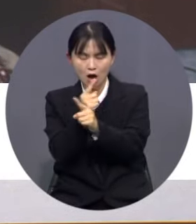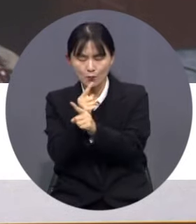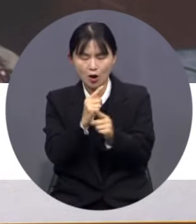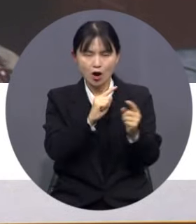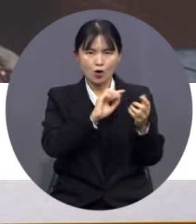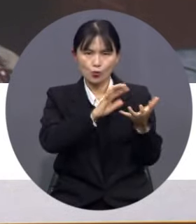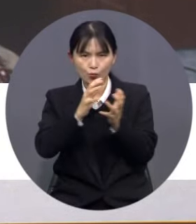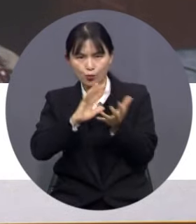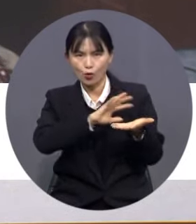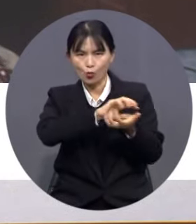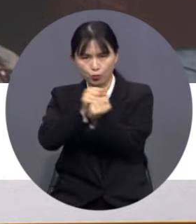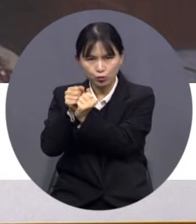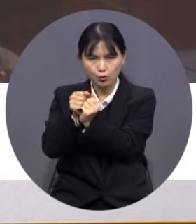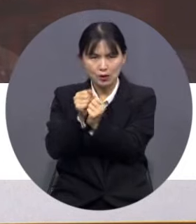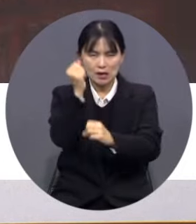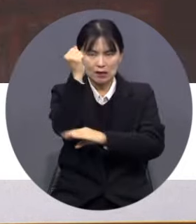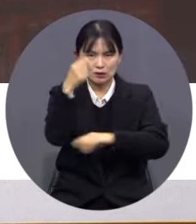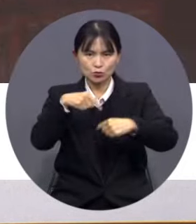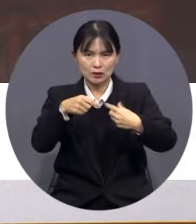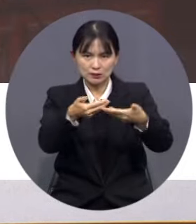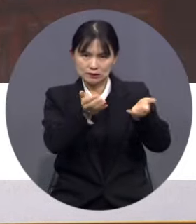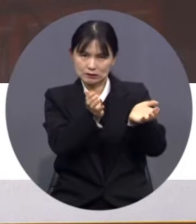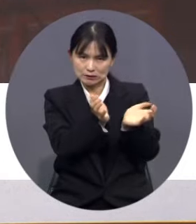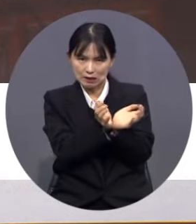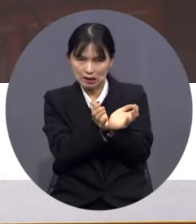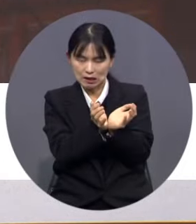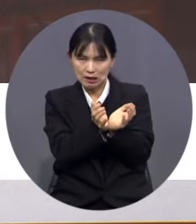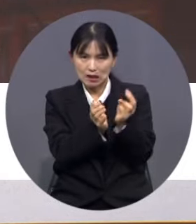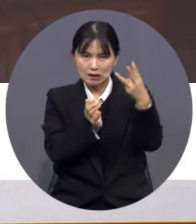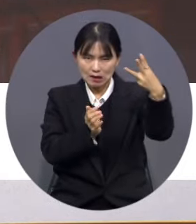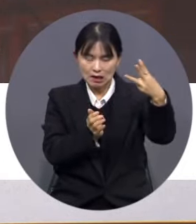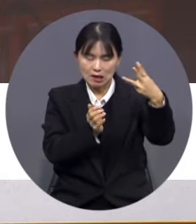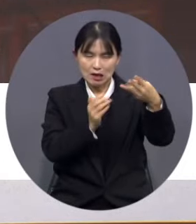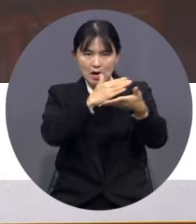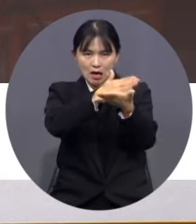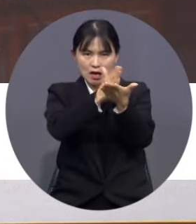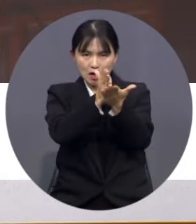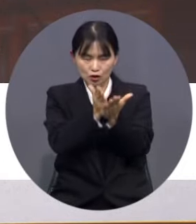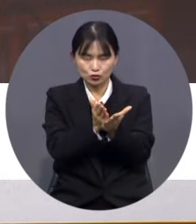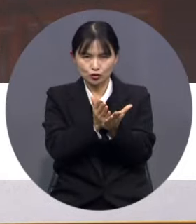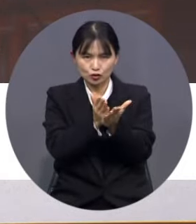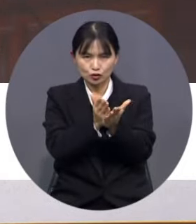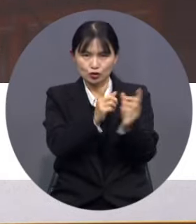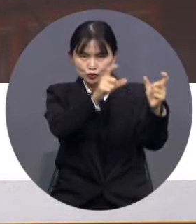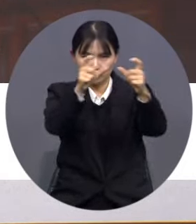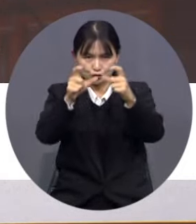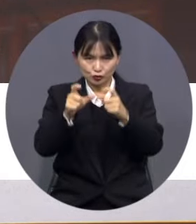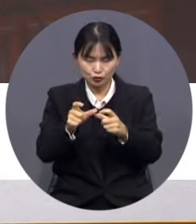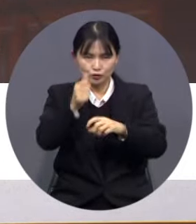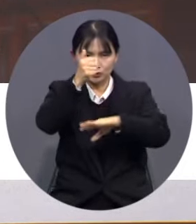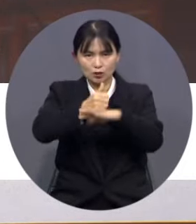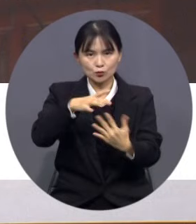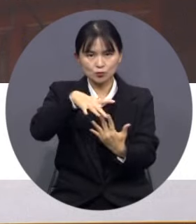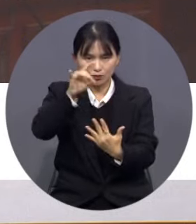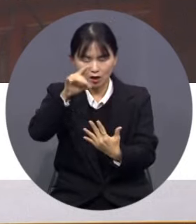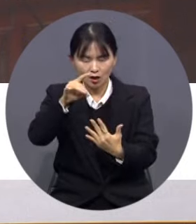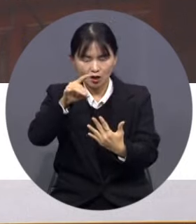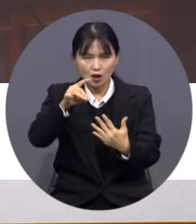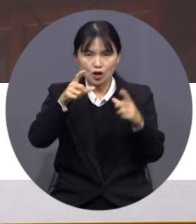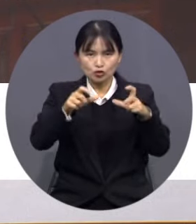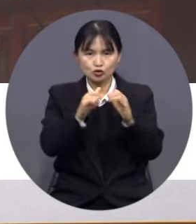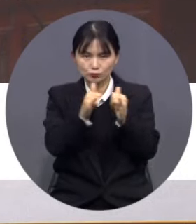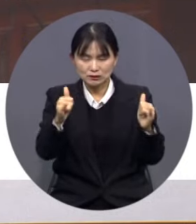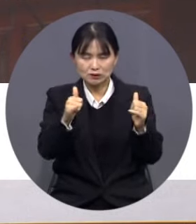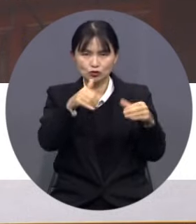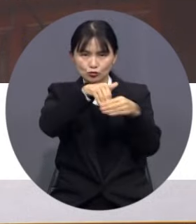속도를 내고 있습니다. 기초자치단체와 3개 행정구역이 최종 대안으로 선정됐고 주민투표 용지에